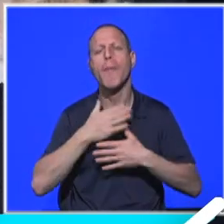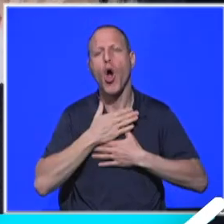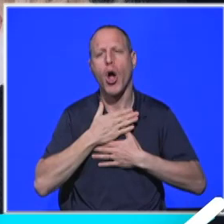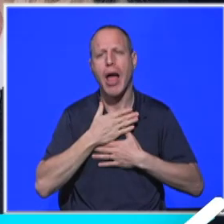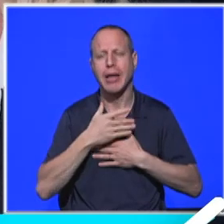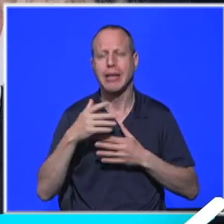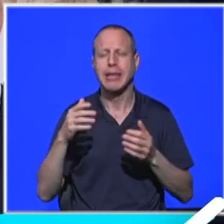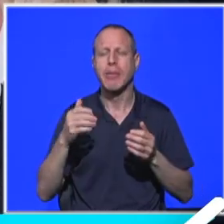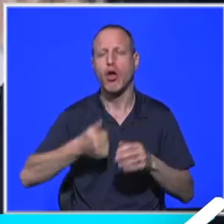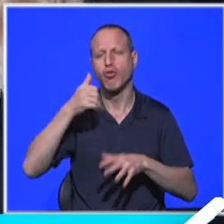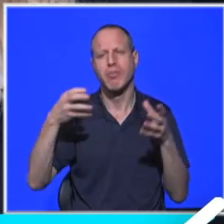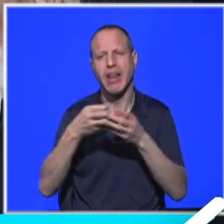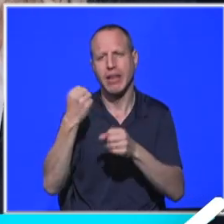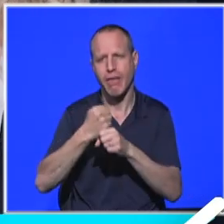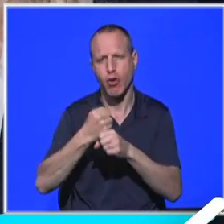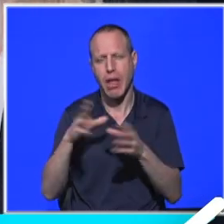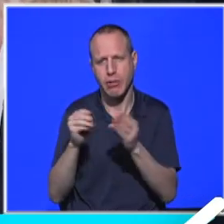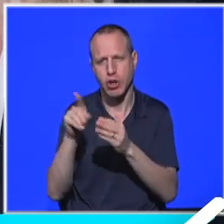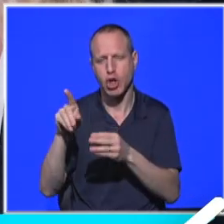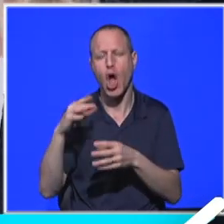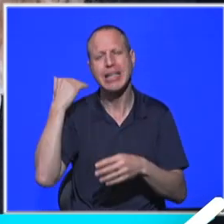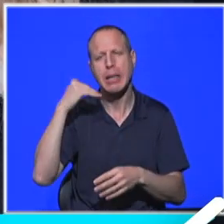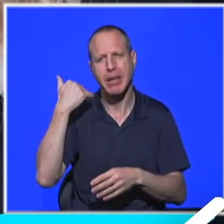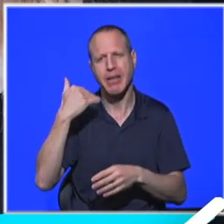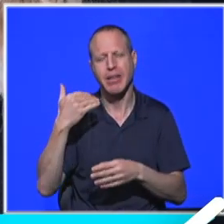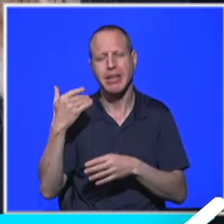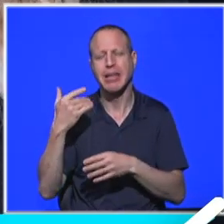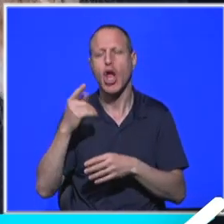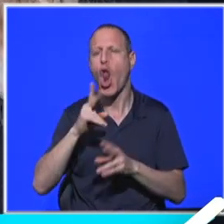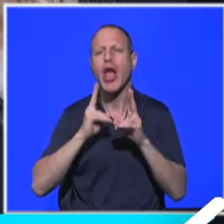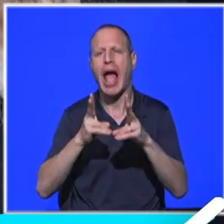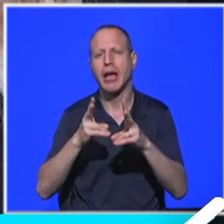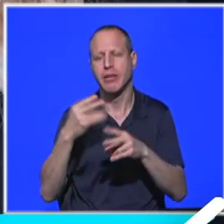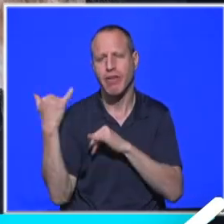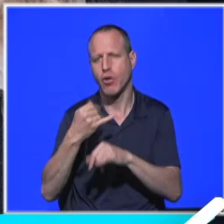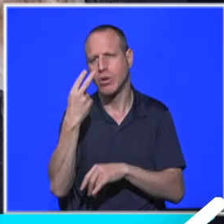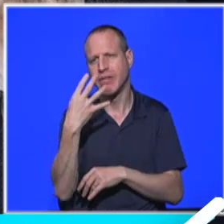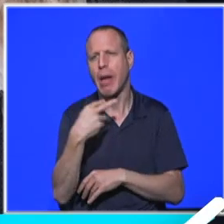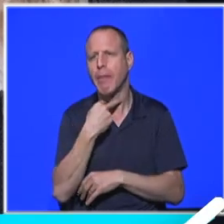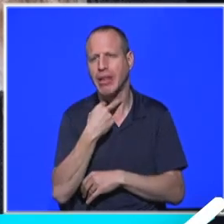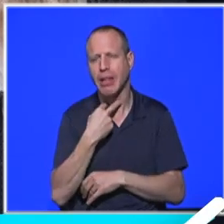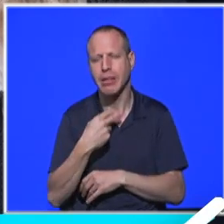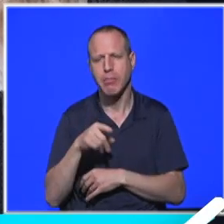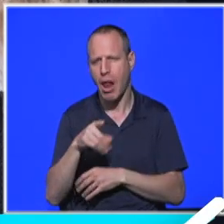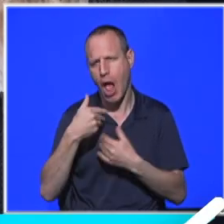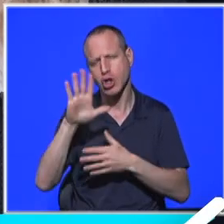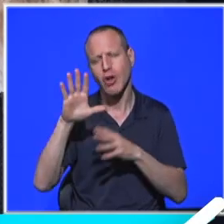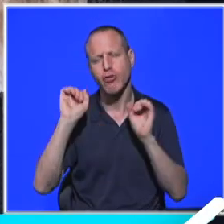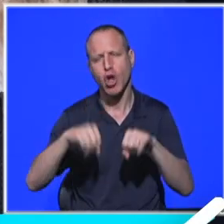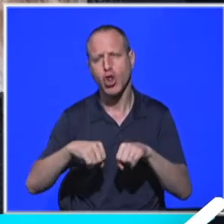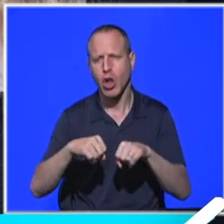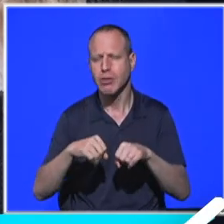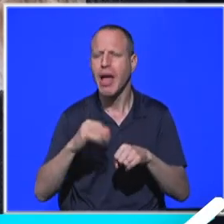בדיוק עיראקית, אוקיי, והם הביאו 24 מנדטים, אז עבר כשלטון. איפה 24 מנדטים האלה? למה הם היום לא חוזרים למפלגת